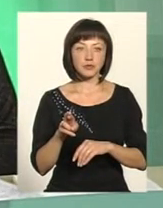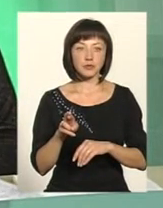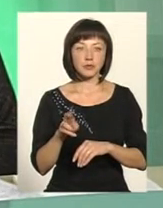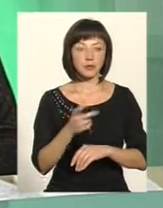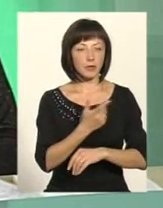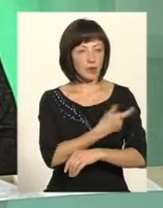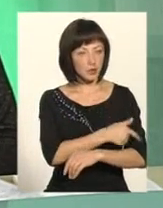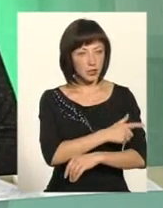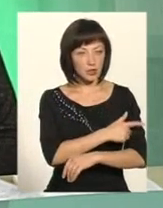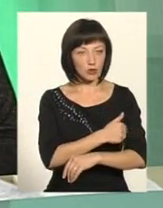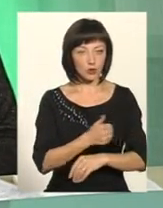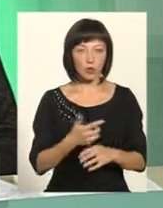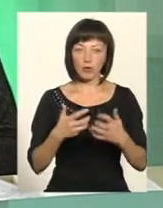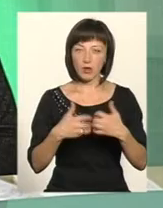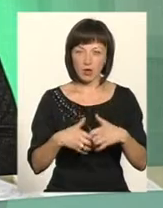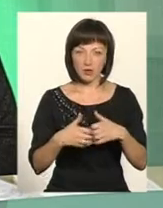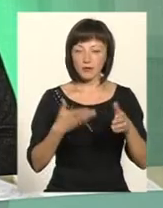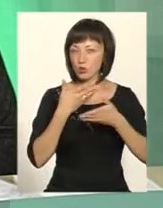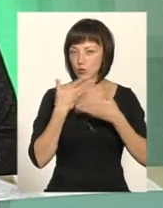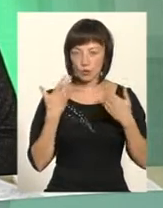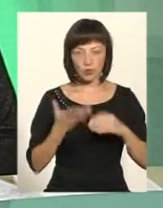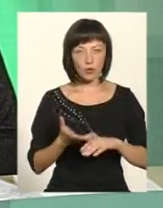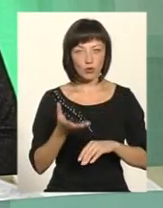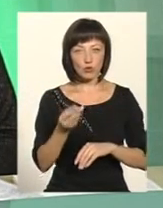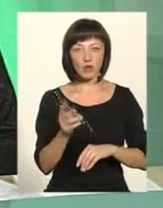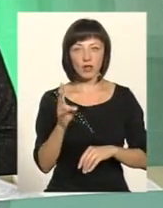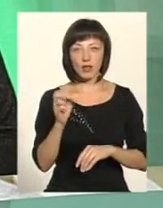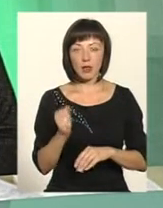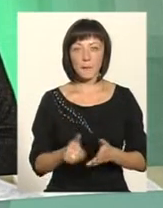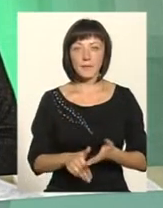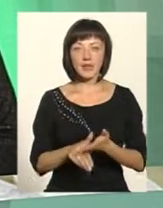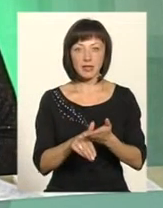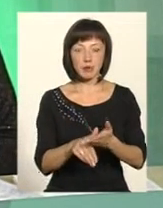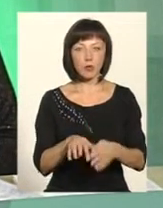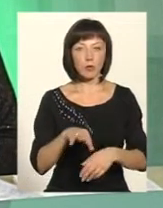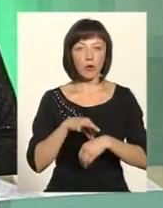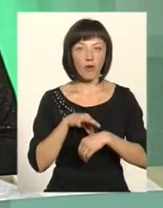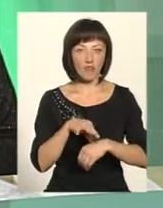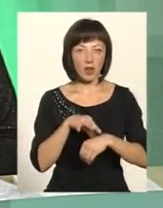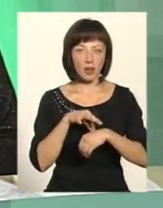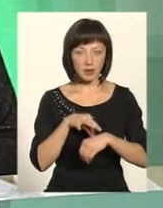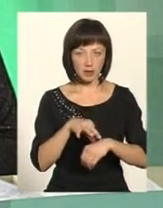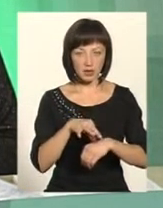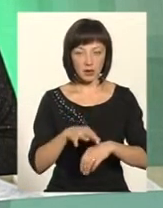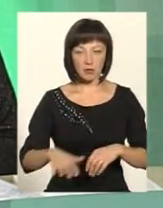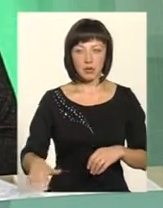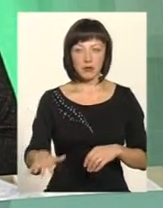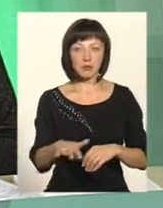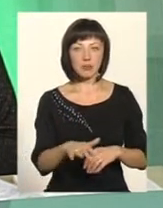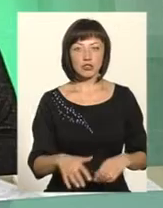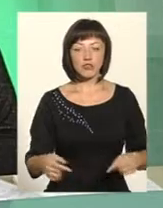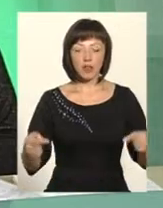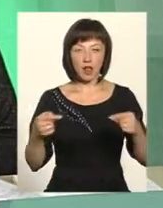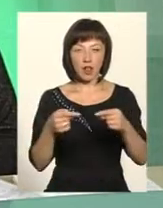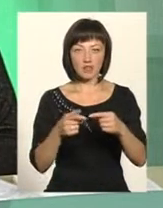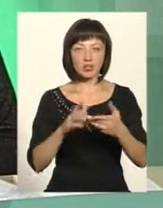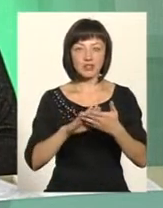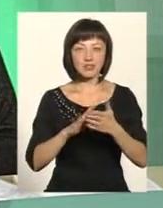медичного обладнання, з відсутністю фінансування на підтримку і проведення приміщень в належному